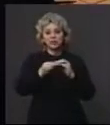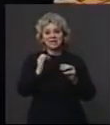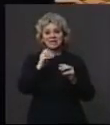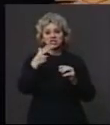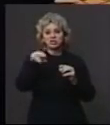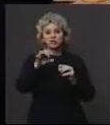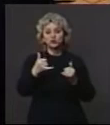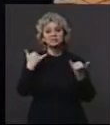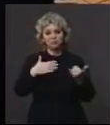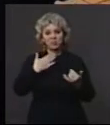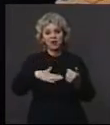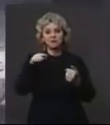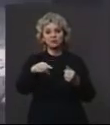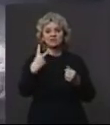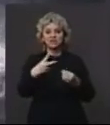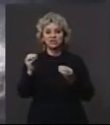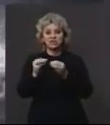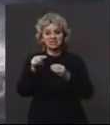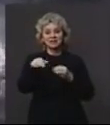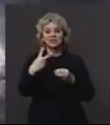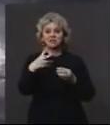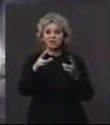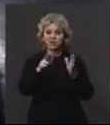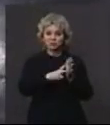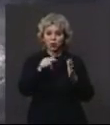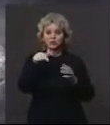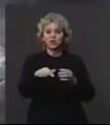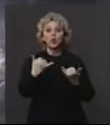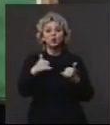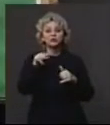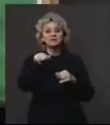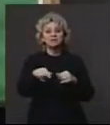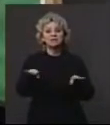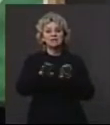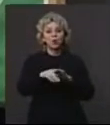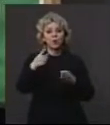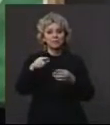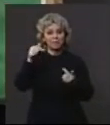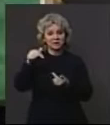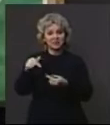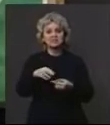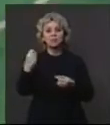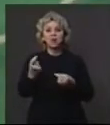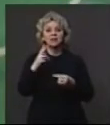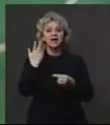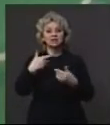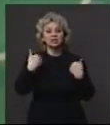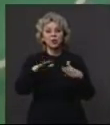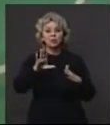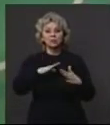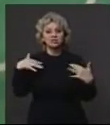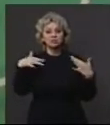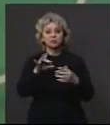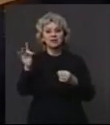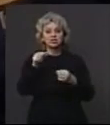Игорь Сердюк сегодня доволен – 2 десятки и 2 восьмерки. Удивительного в такой меткости мало. Когда-то выпускник был в